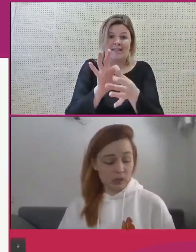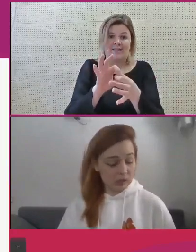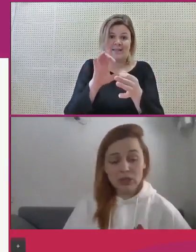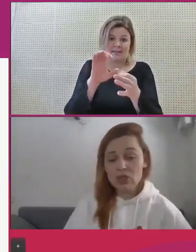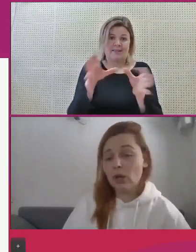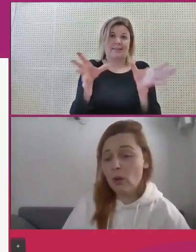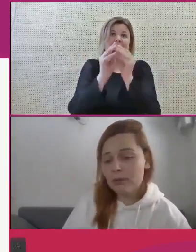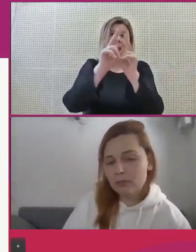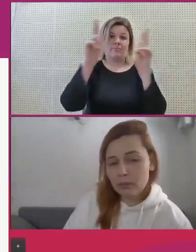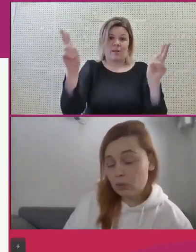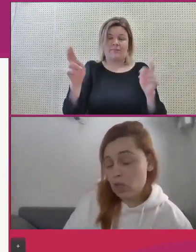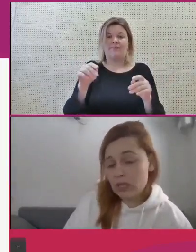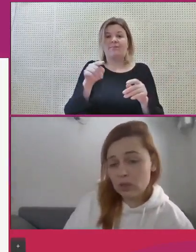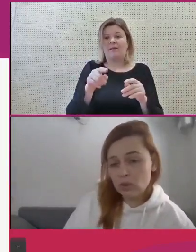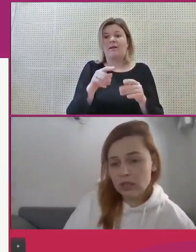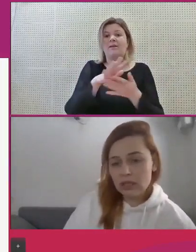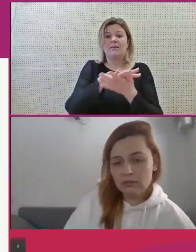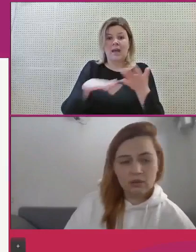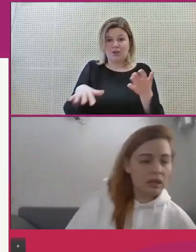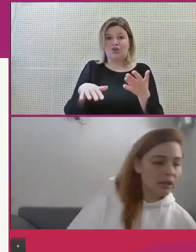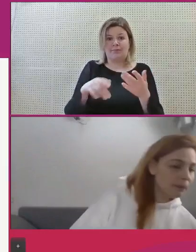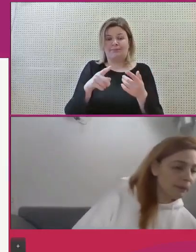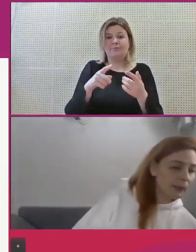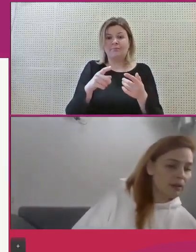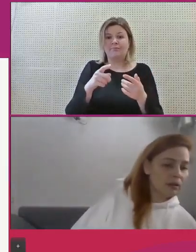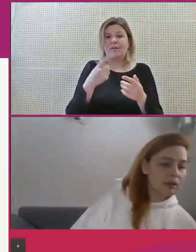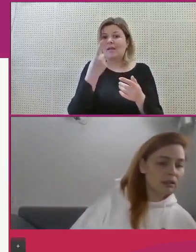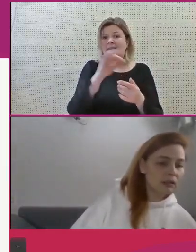просто бомбических опытов, потому, честно скажу, я до этого